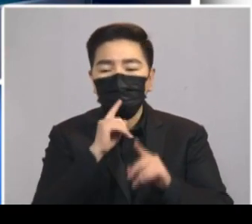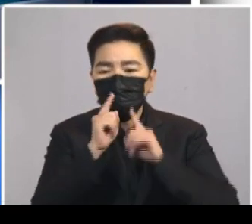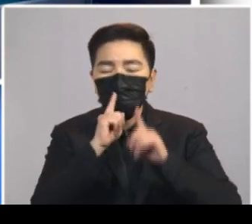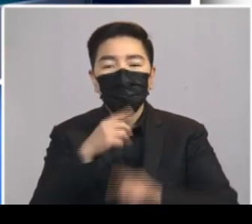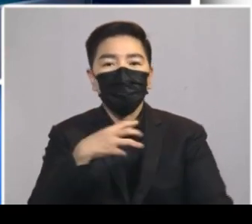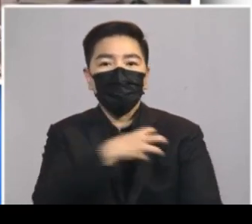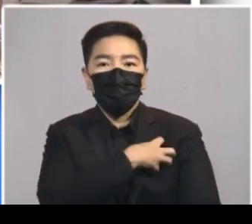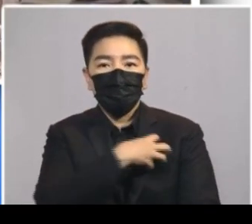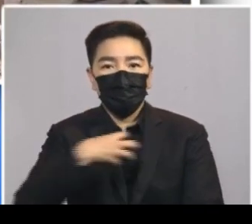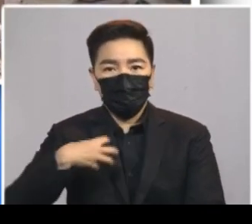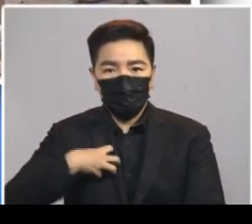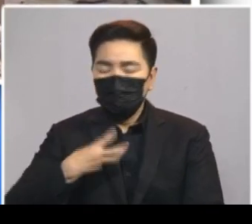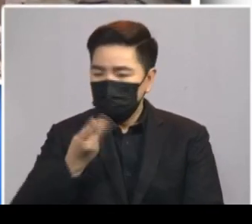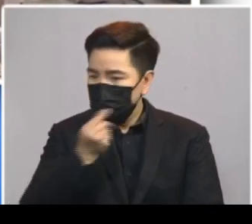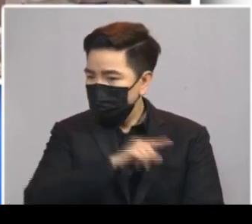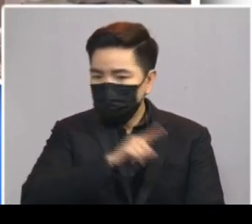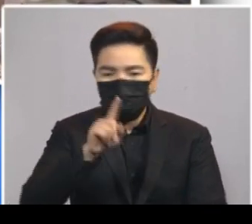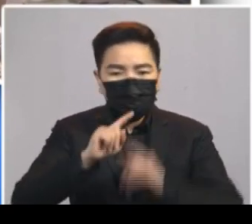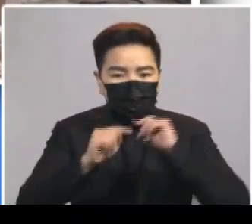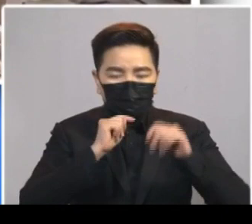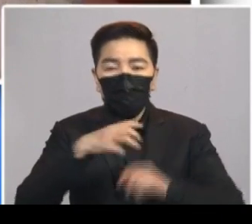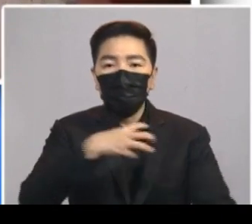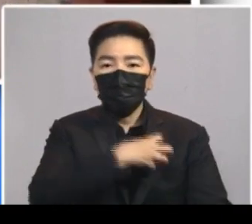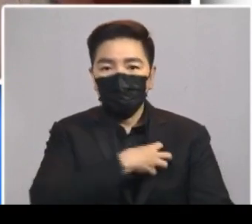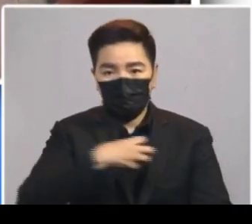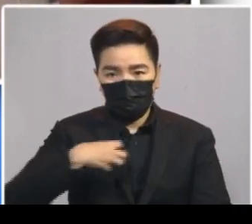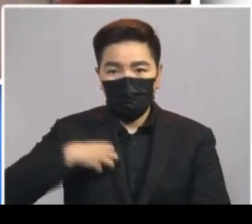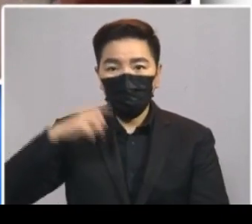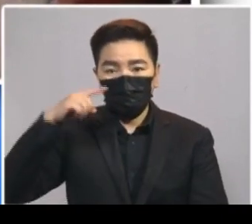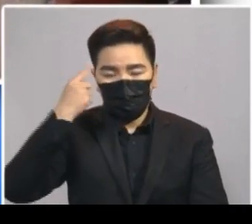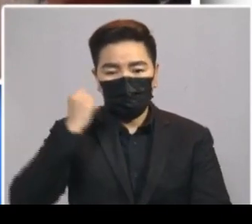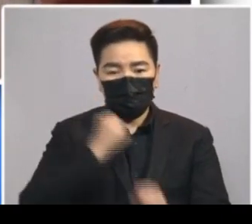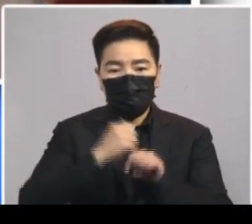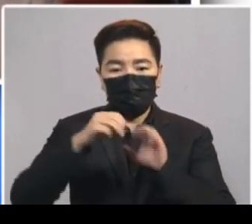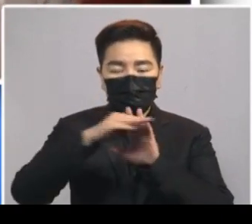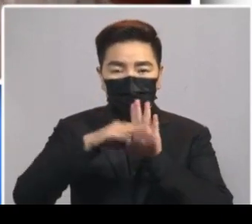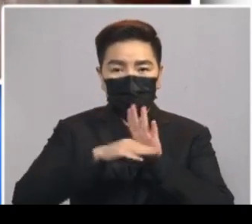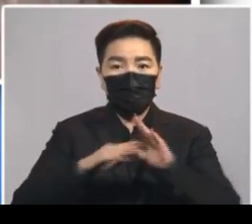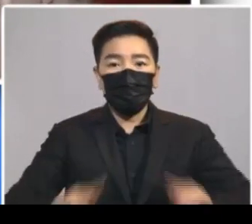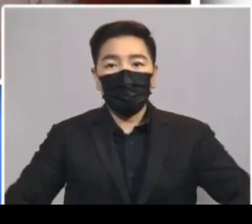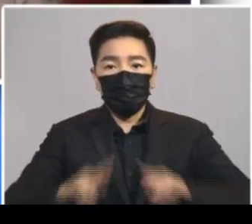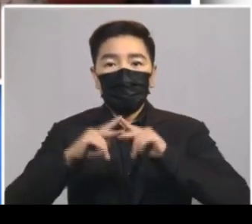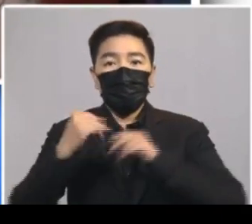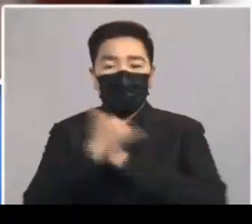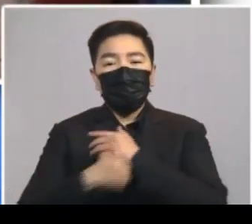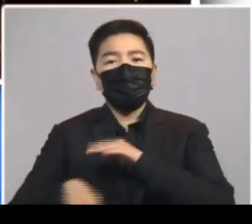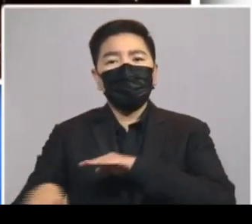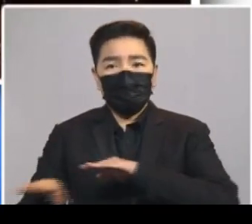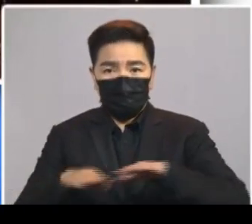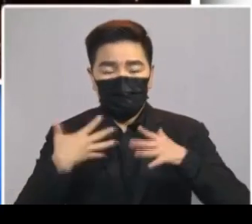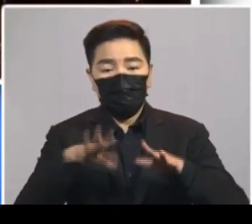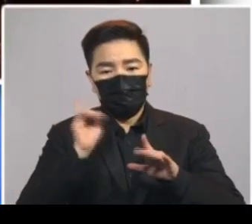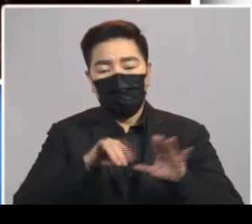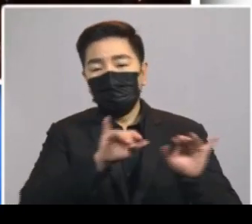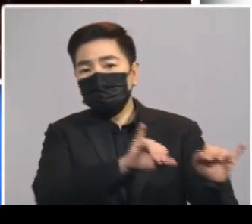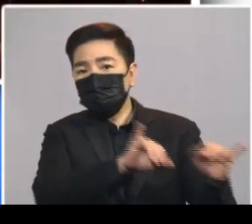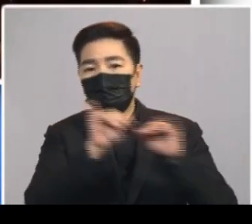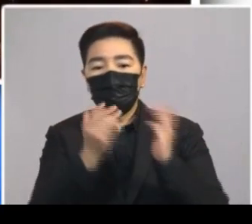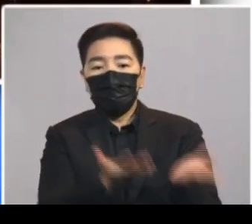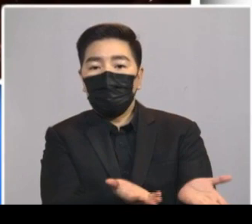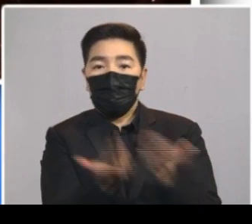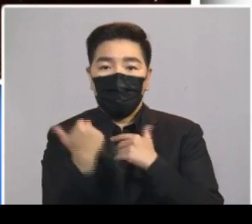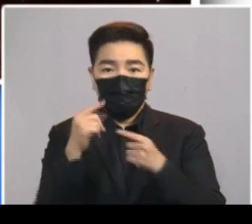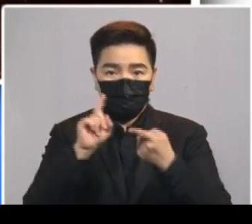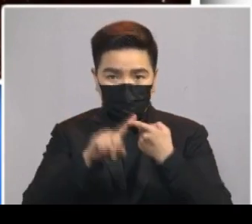สถานทูตที่ยังไม่ได้ติดต่อนะครับแล้วก็ดำเนินการตามขั้นตอนที่ทางกระทรวงต่างประเทศได้วางไว้แล้วนะครับในเรื่องของการอพยพ